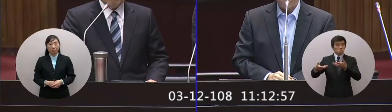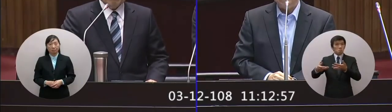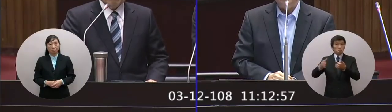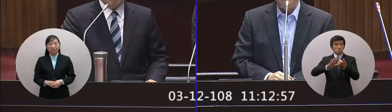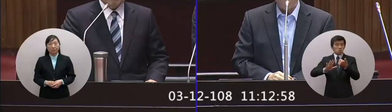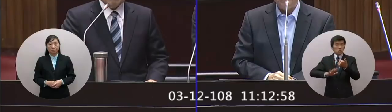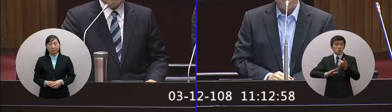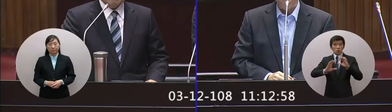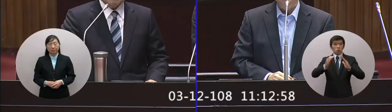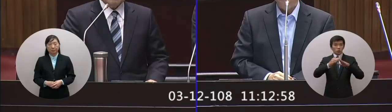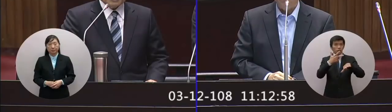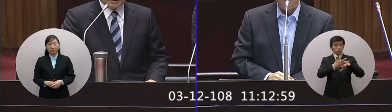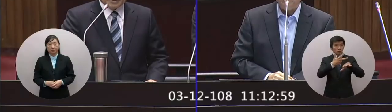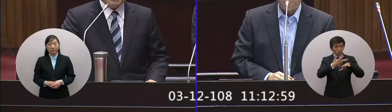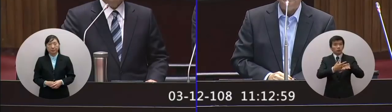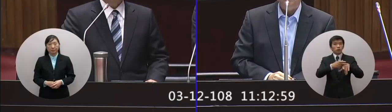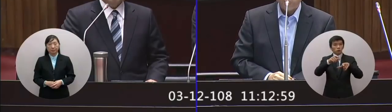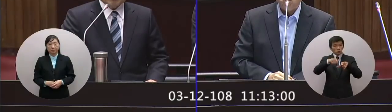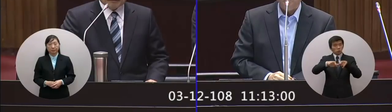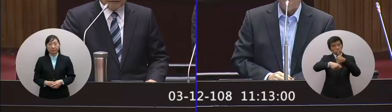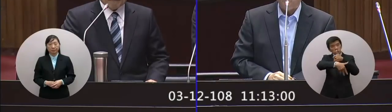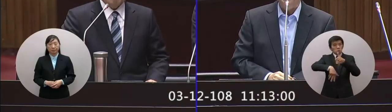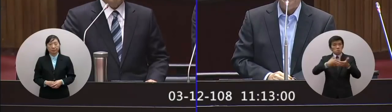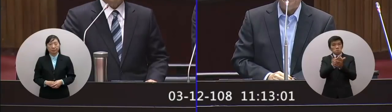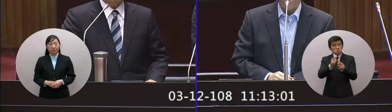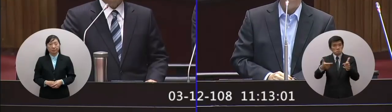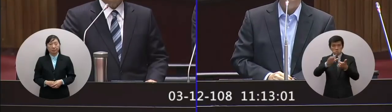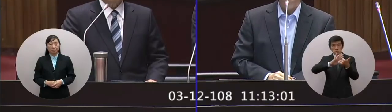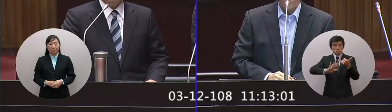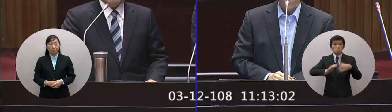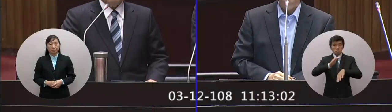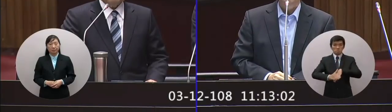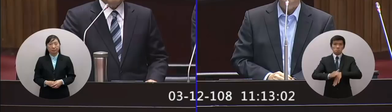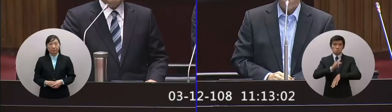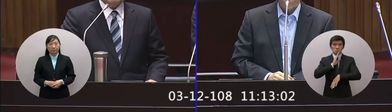技产业发展都有相当重要的关键性。